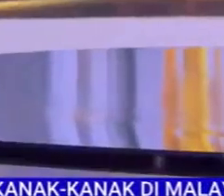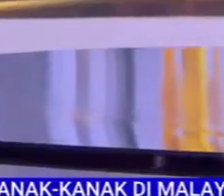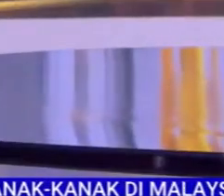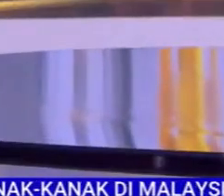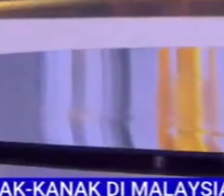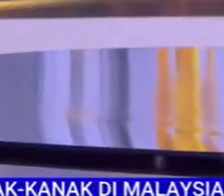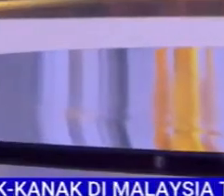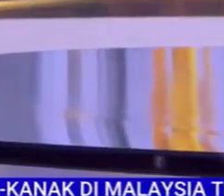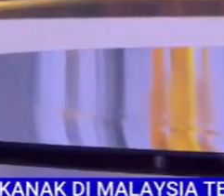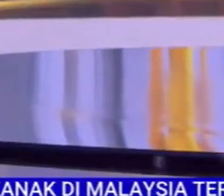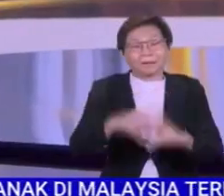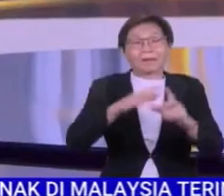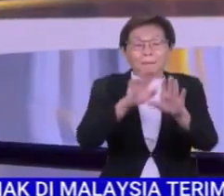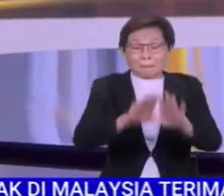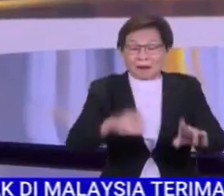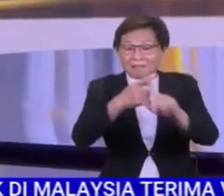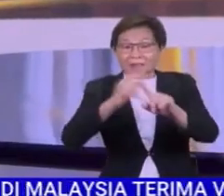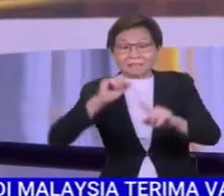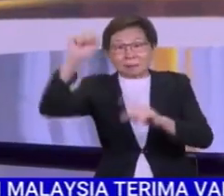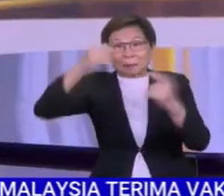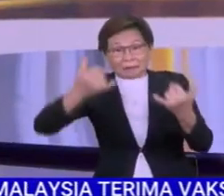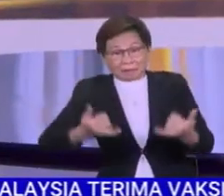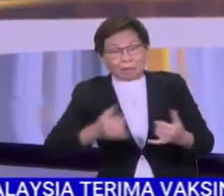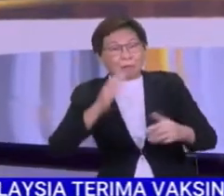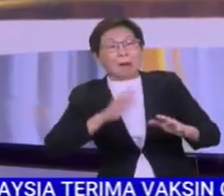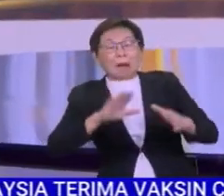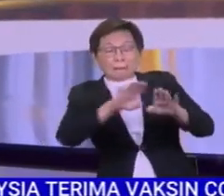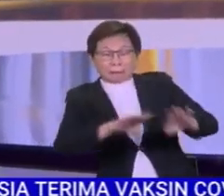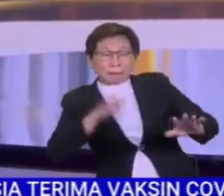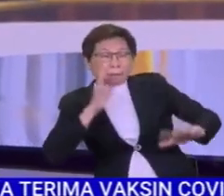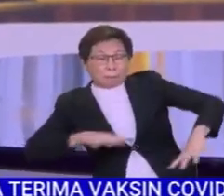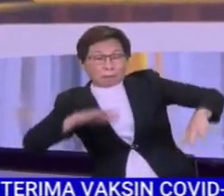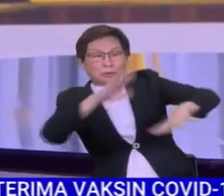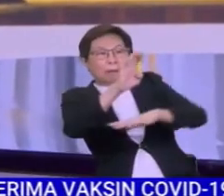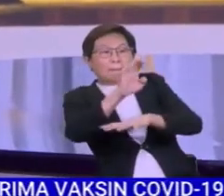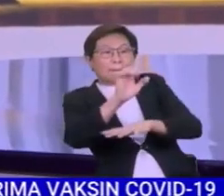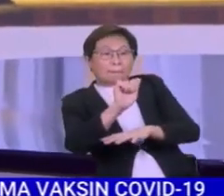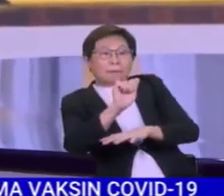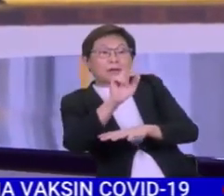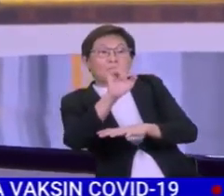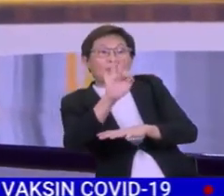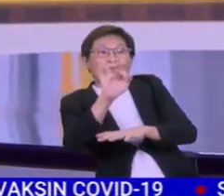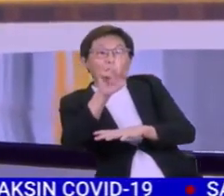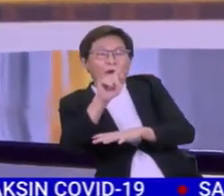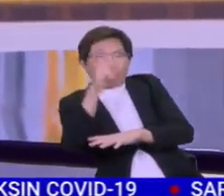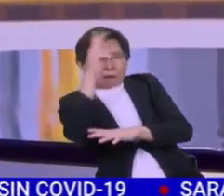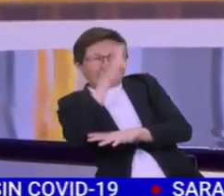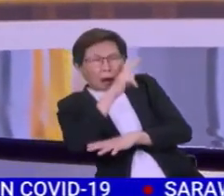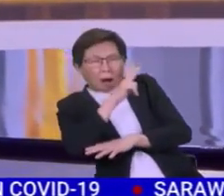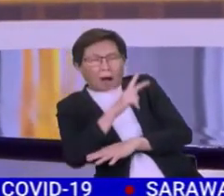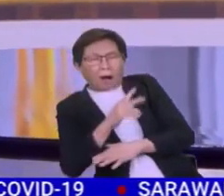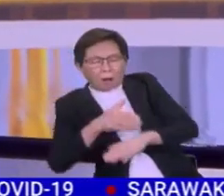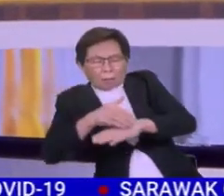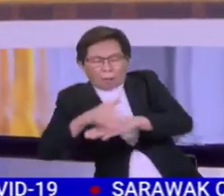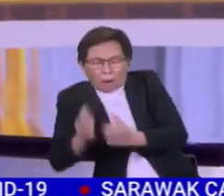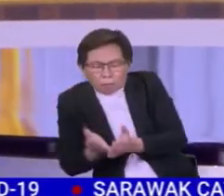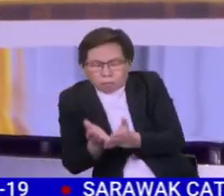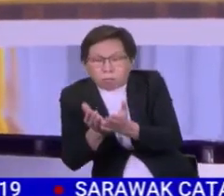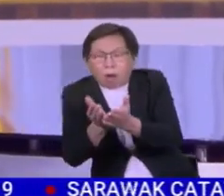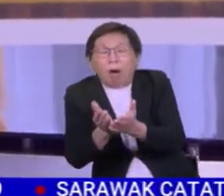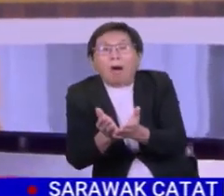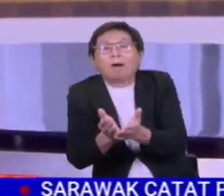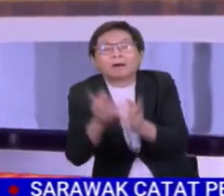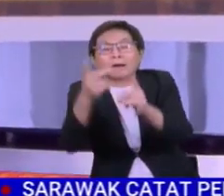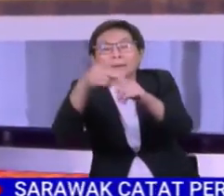baik Fokus dari Sabah petang ini Perkembangan banjir di bford dan kerajaan Sumbang Enjin sangkut bot kepada pdrm